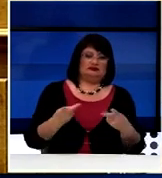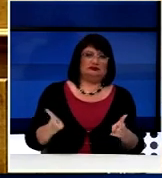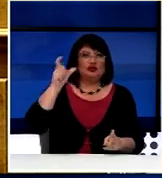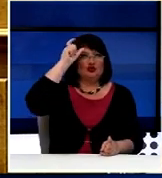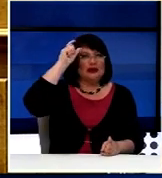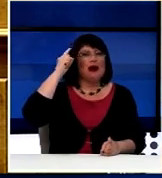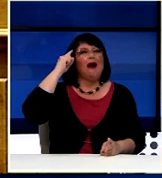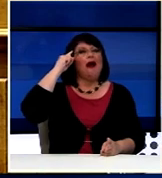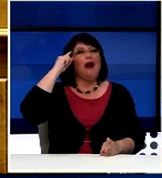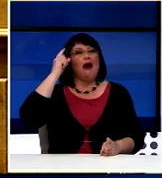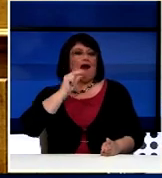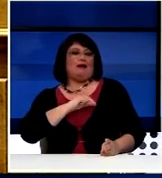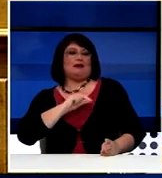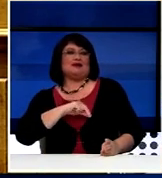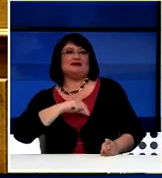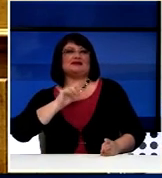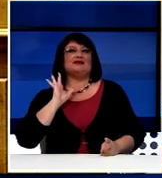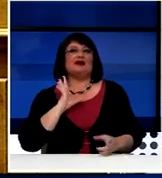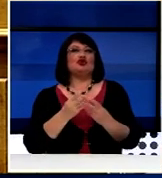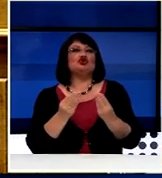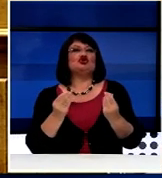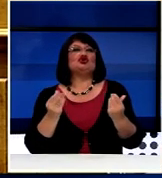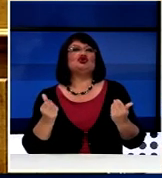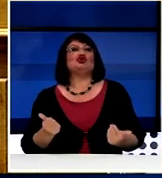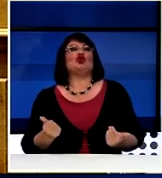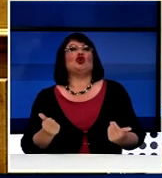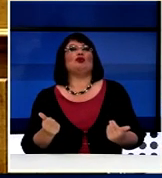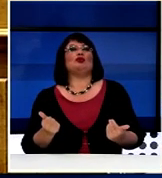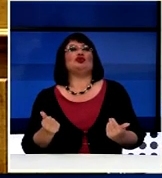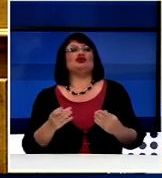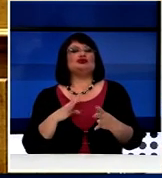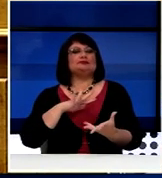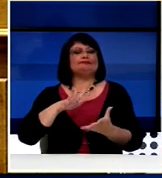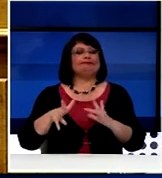εκμεταλλευτεί με το γνωστό στρεψόδικο τρόπο της.